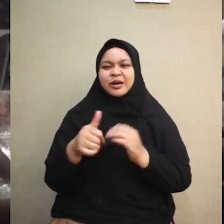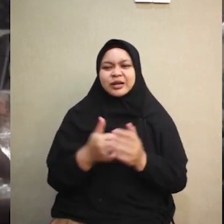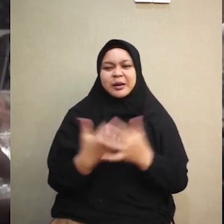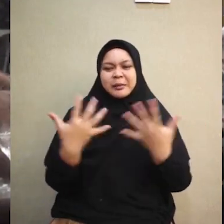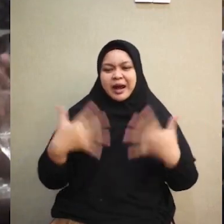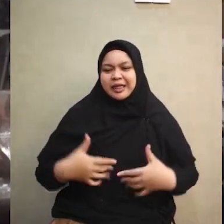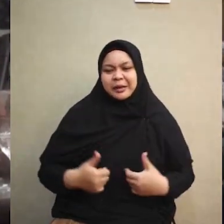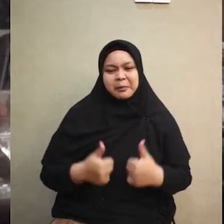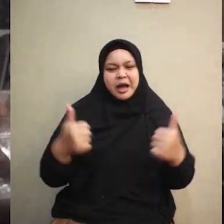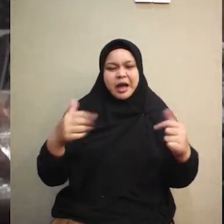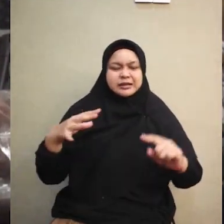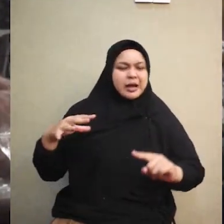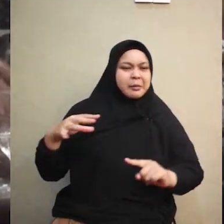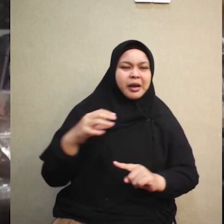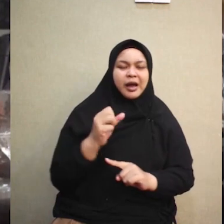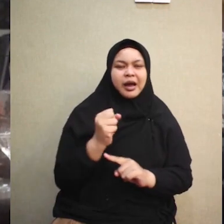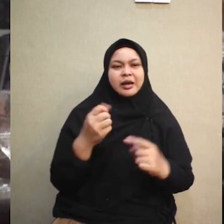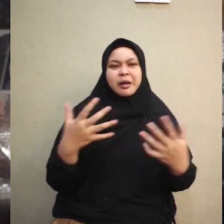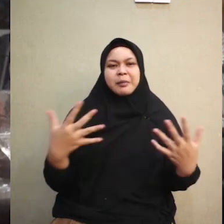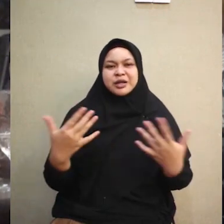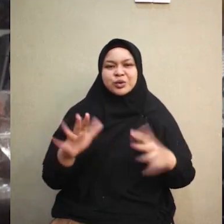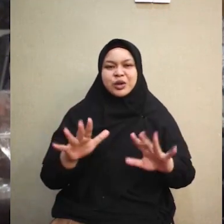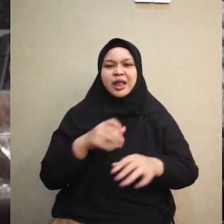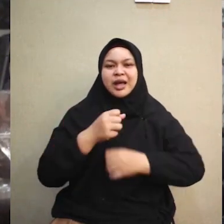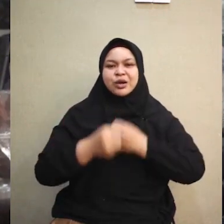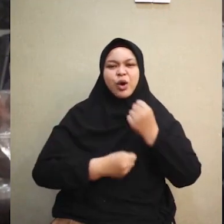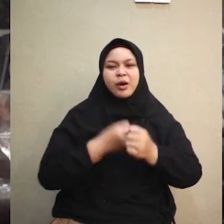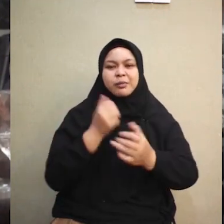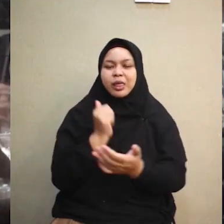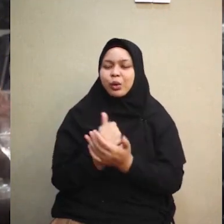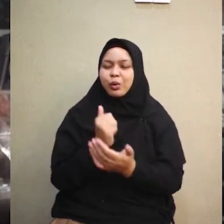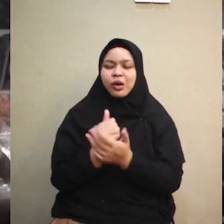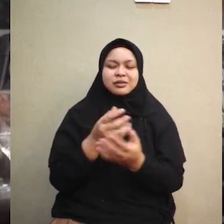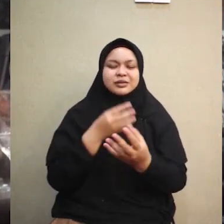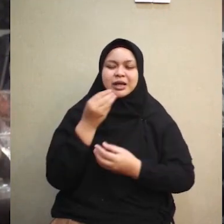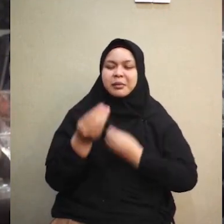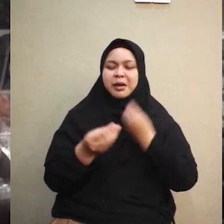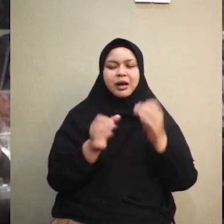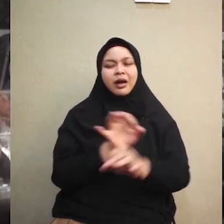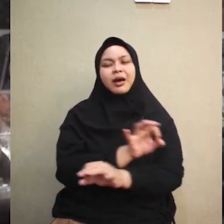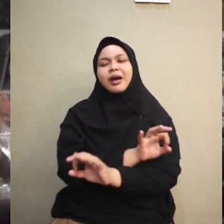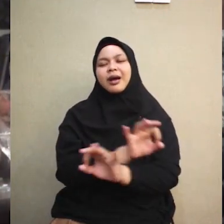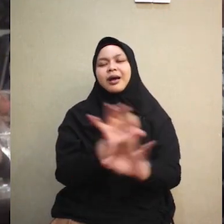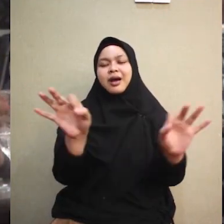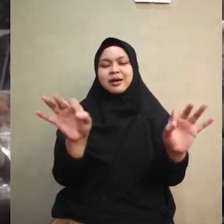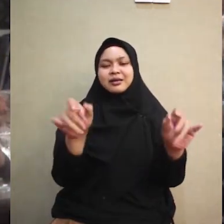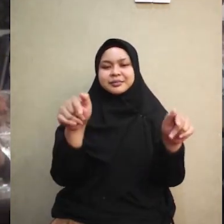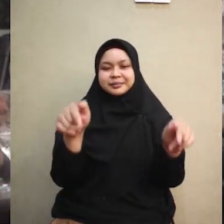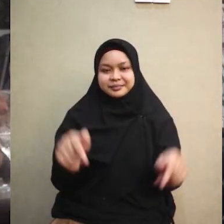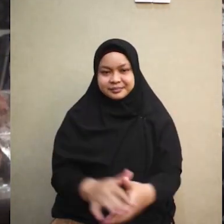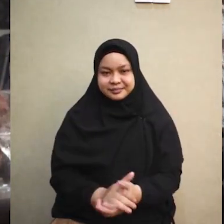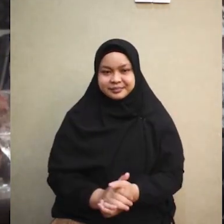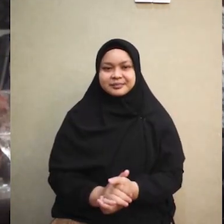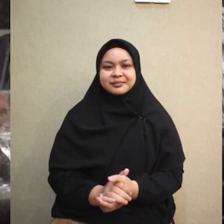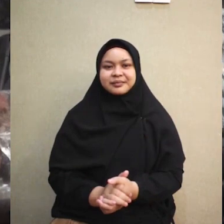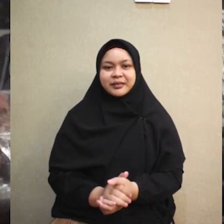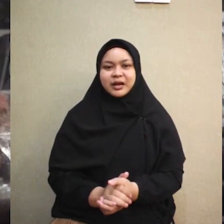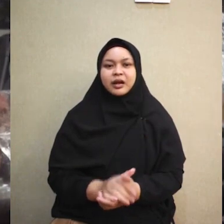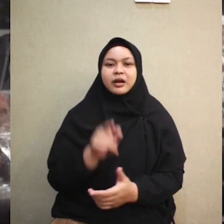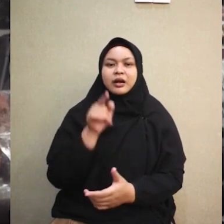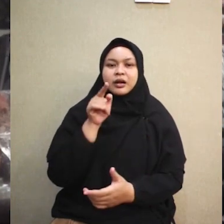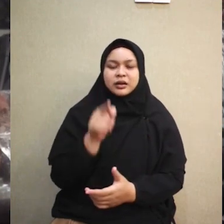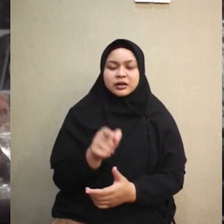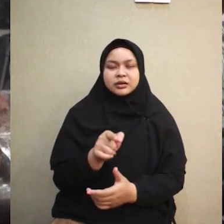practice capaian apa yang sudah dilakukan itu betul-betul nggak tersampaikan jadi dalam konteks itu